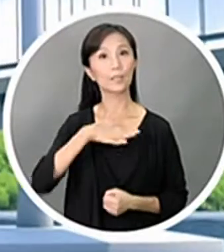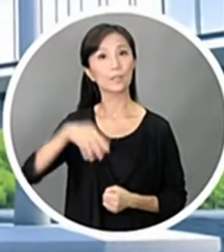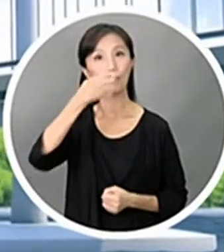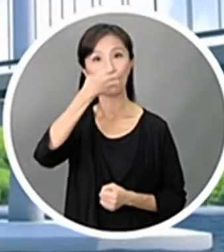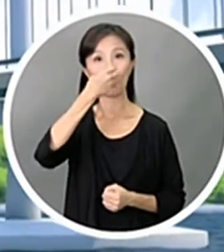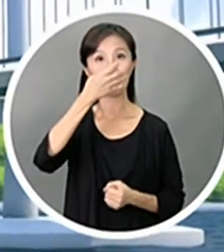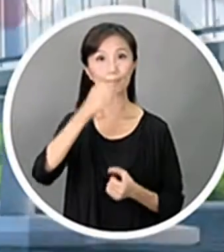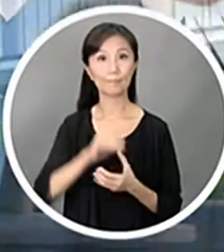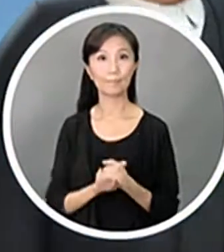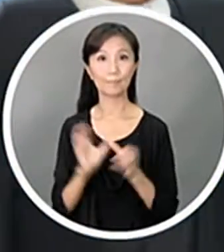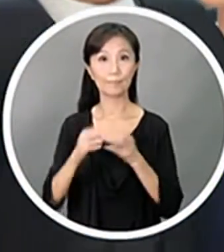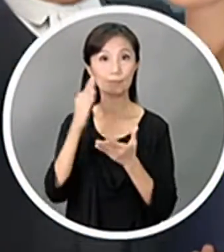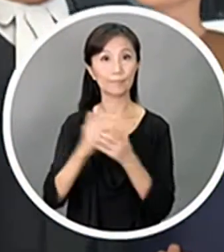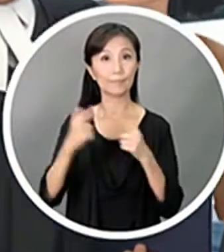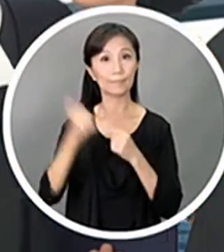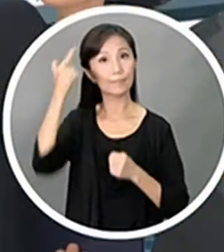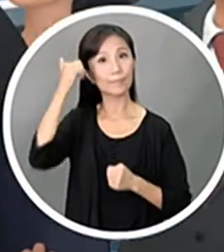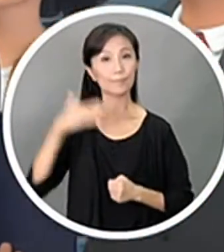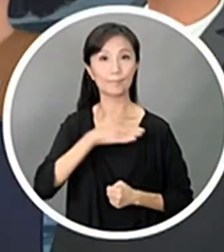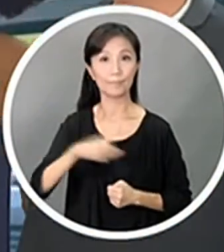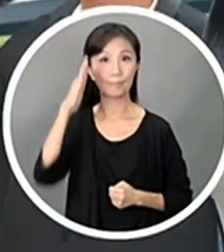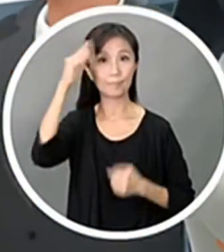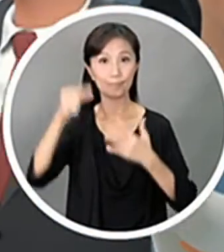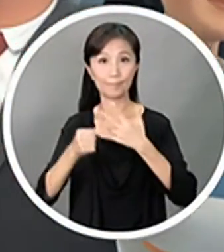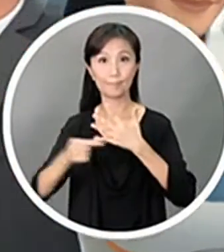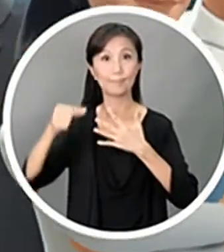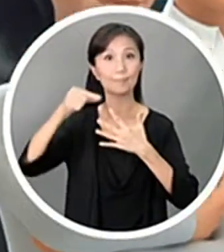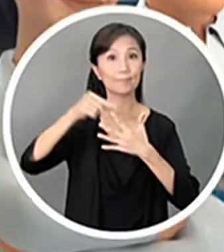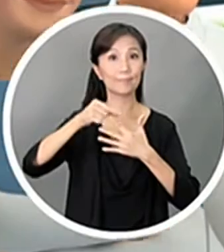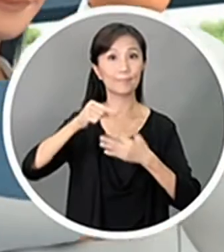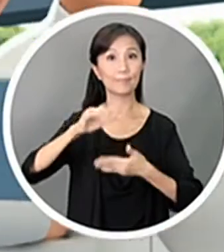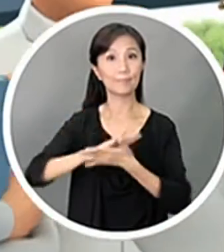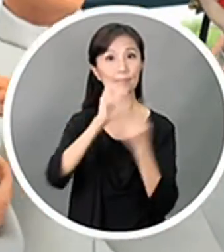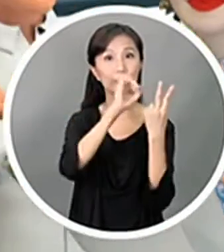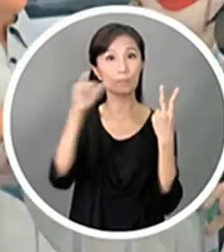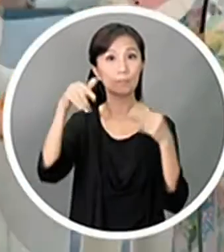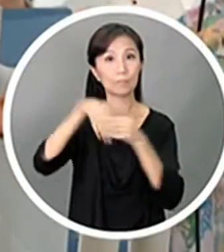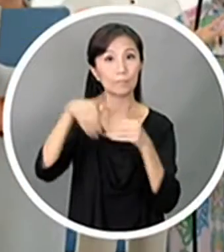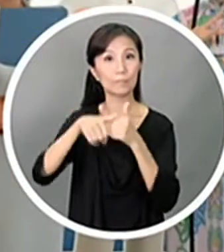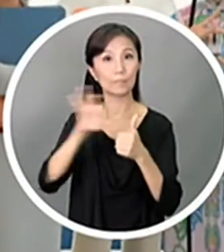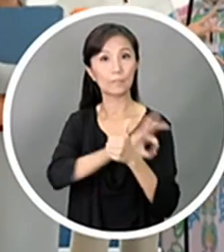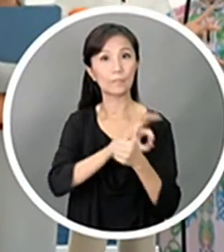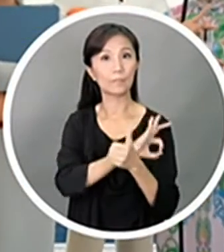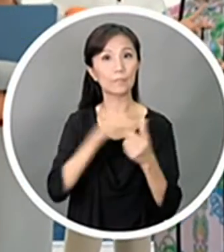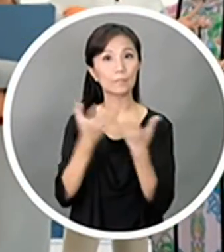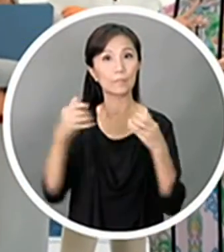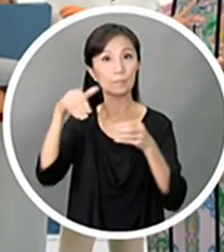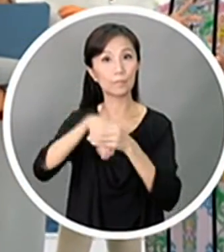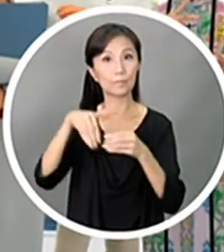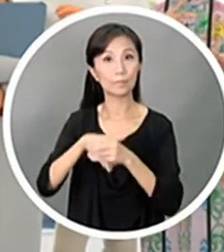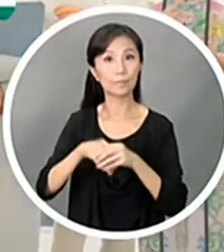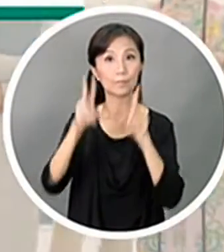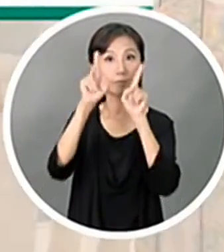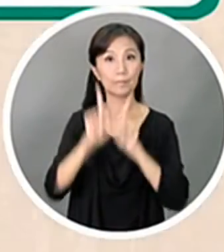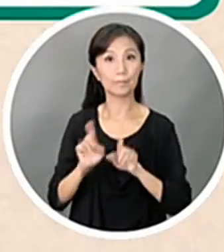这个是我们的香港，不同界别的人士都希望我们的未来会更进步。2016年选举委员会界别分组